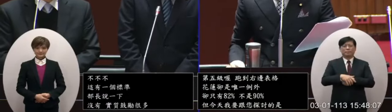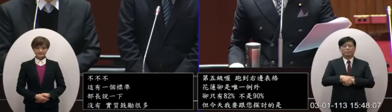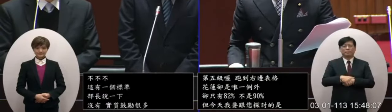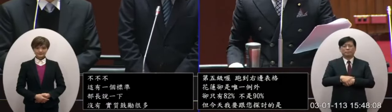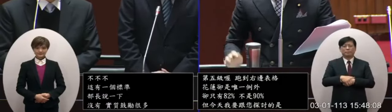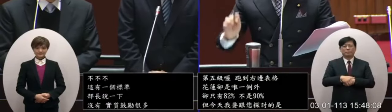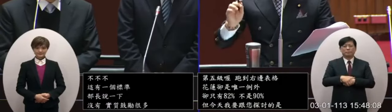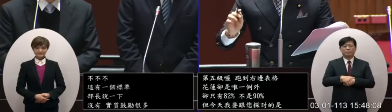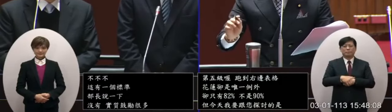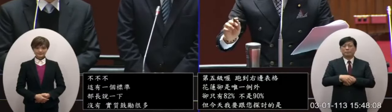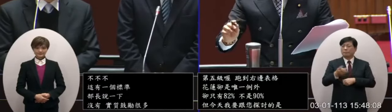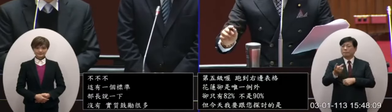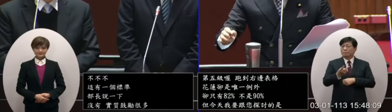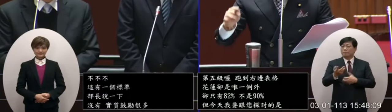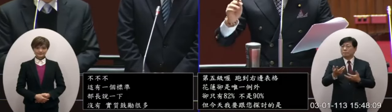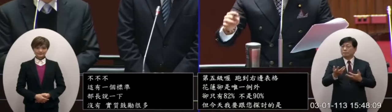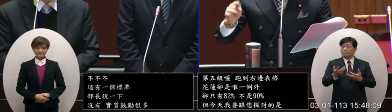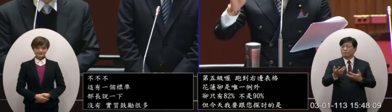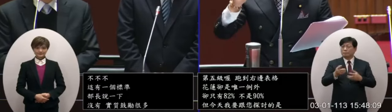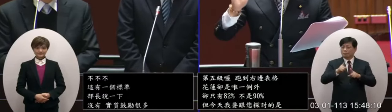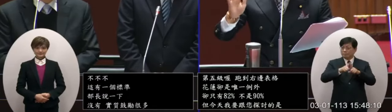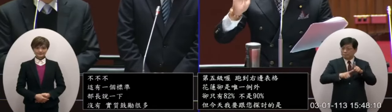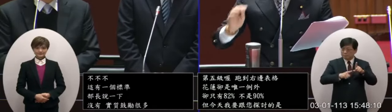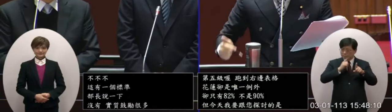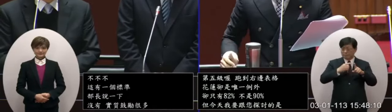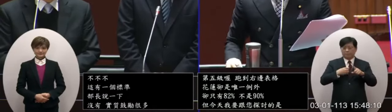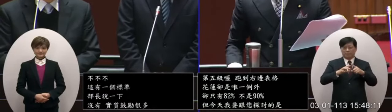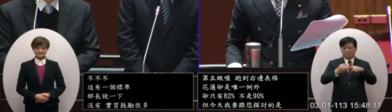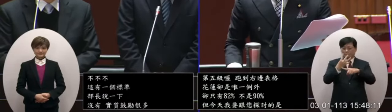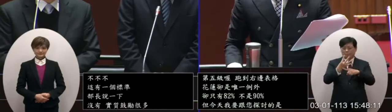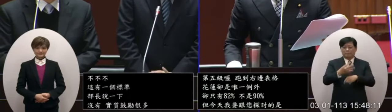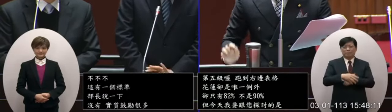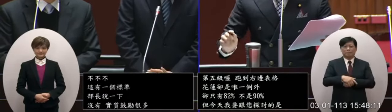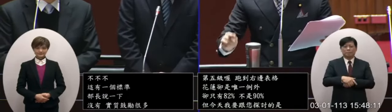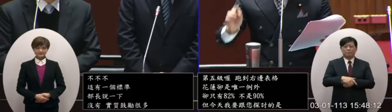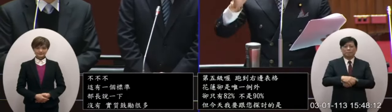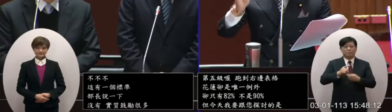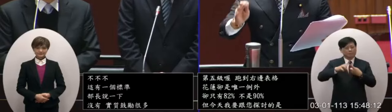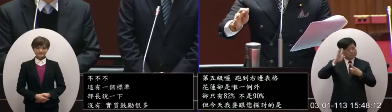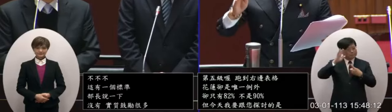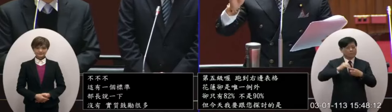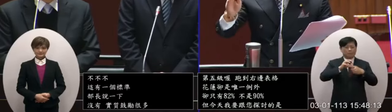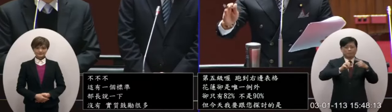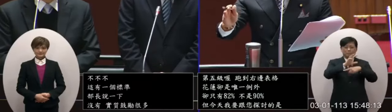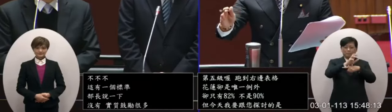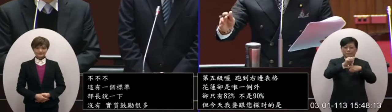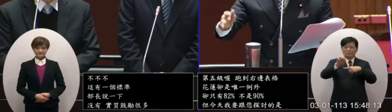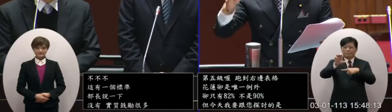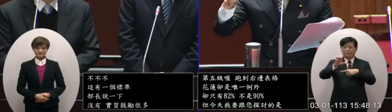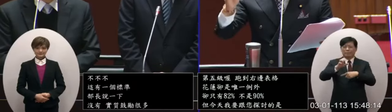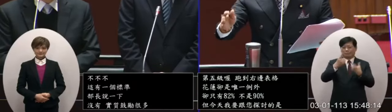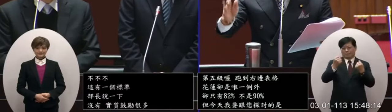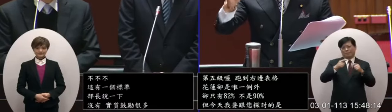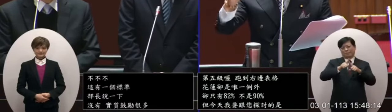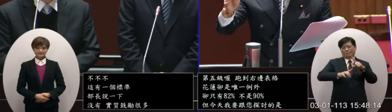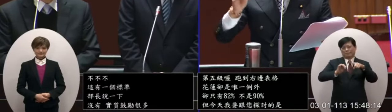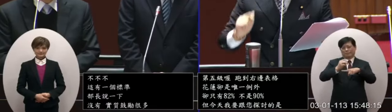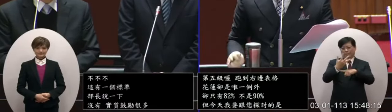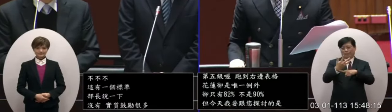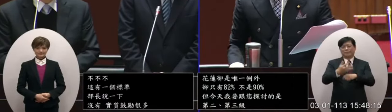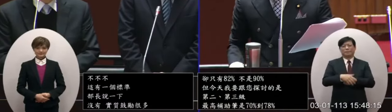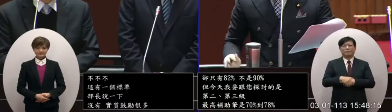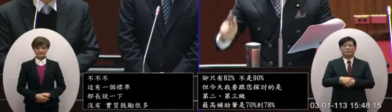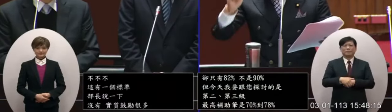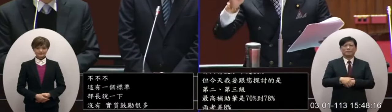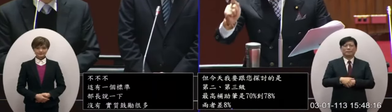82%-90%，这之间差了4%。对不起，82%-90%也是差了